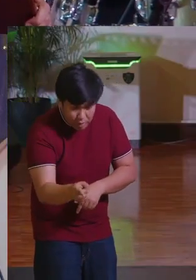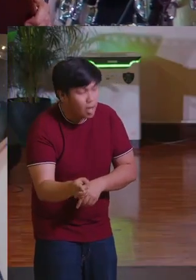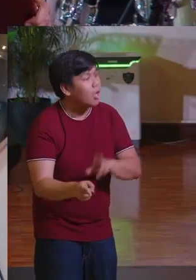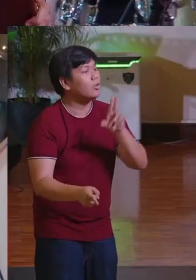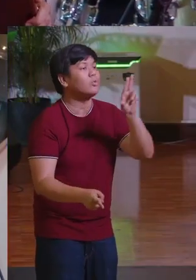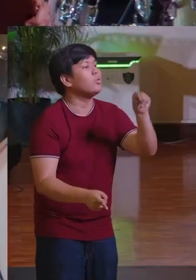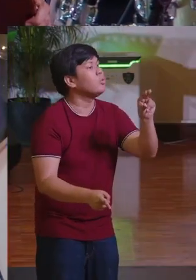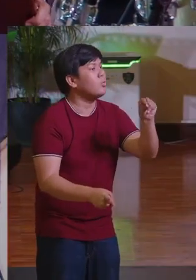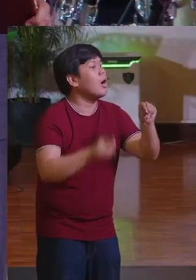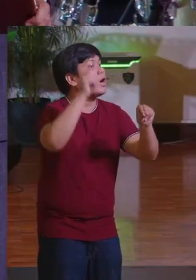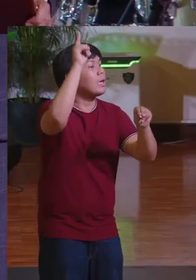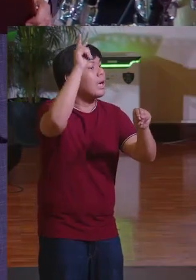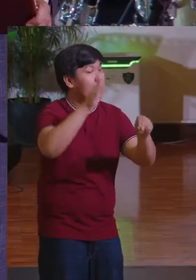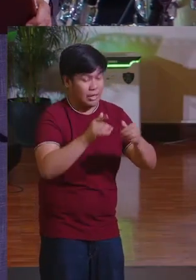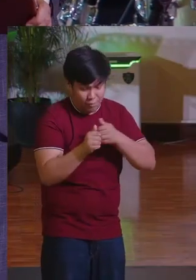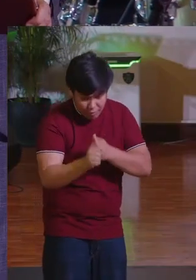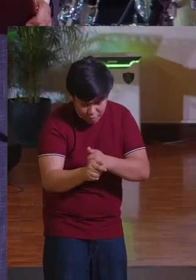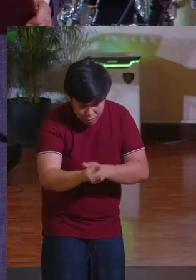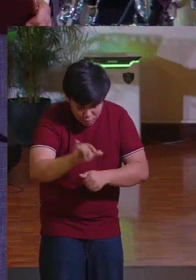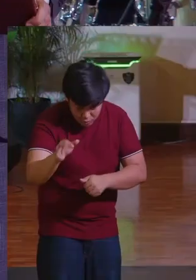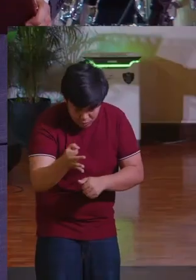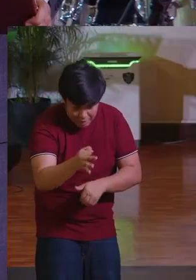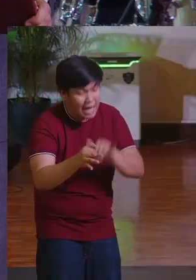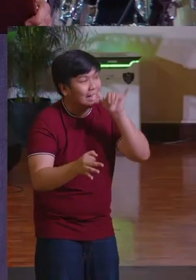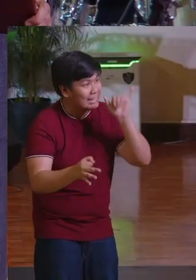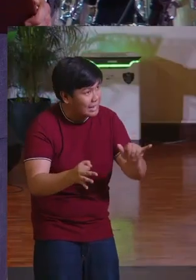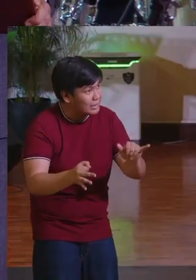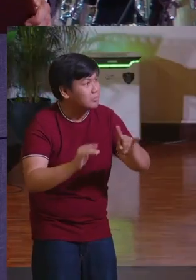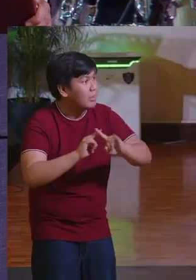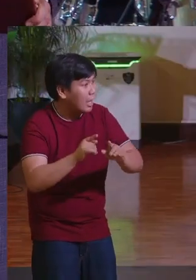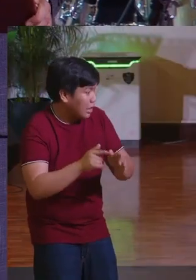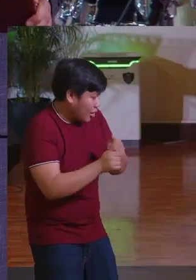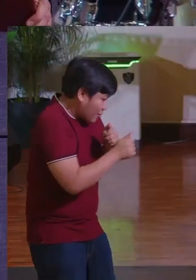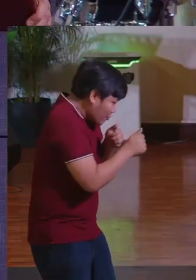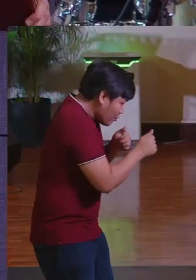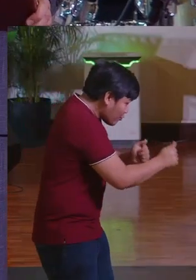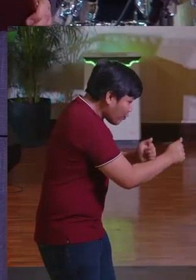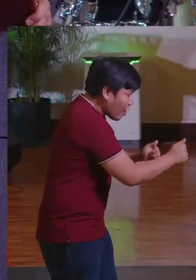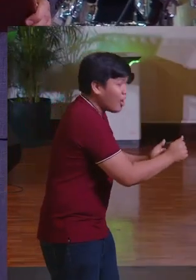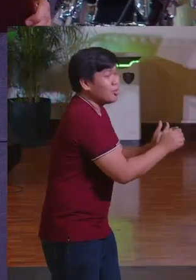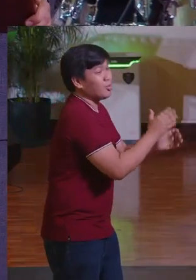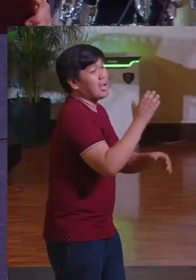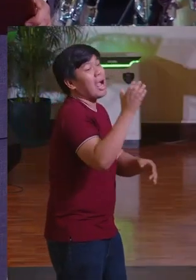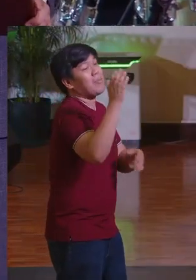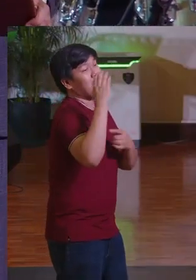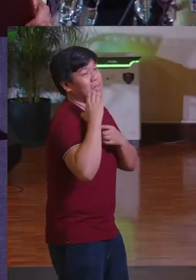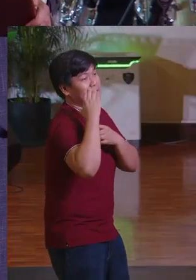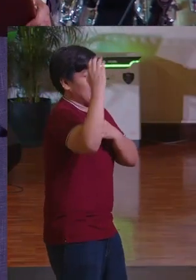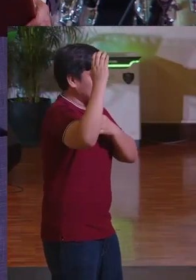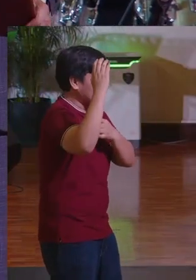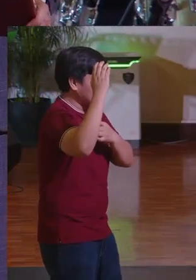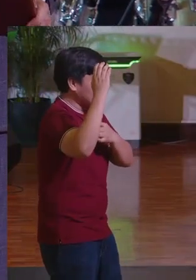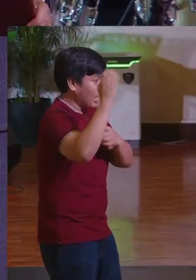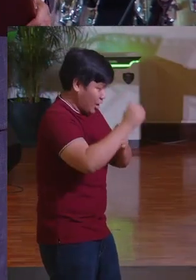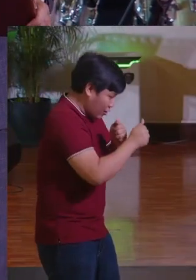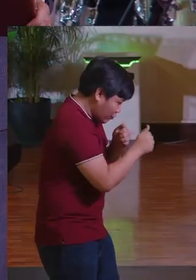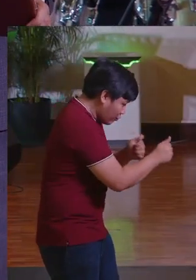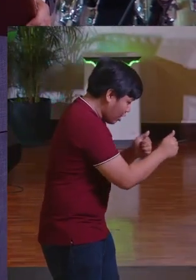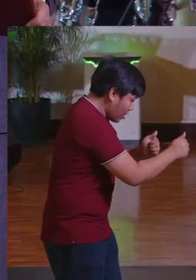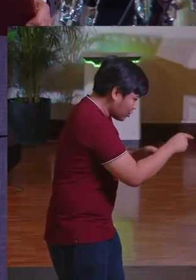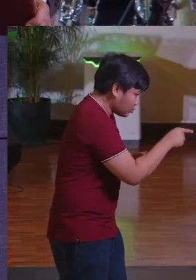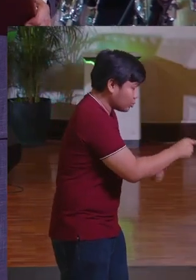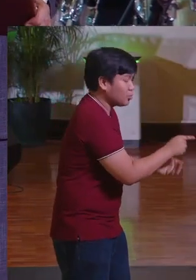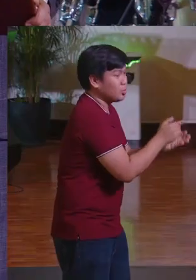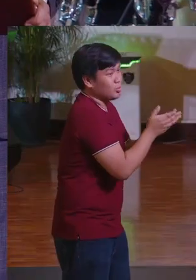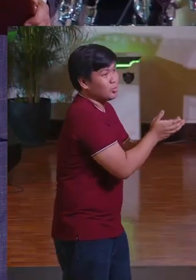Mahal niya rin po ang mga ito. Hinahabol niya po sila. Sila na unbelievers, lost and